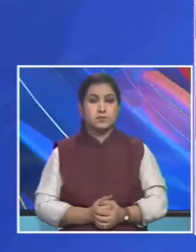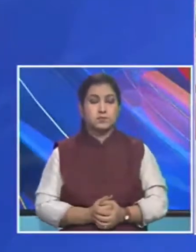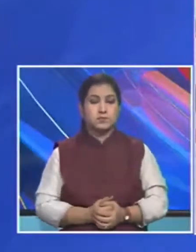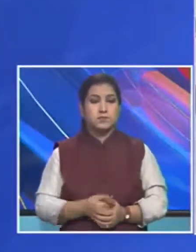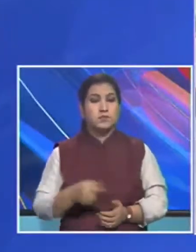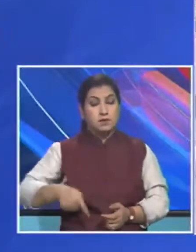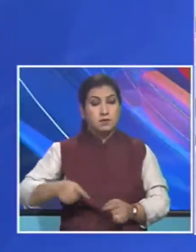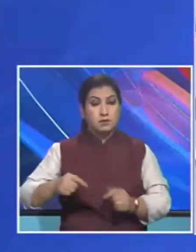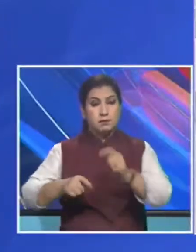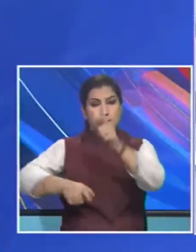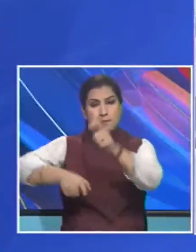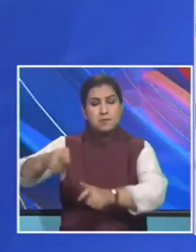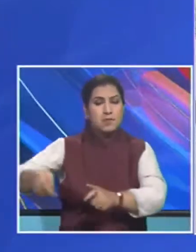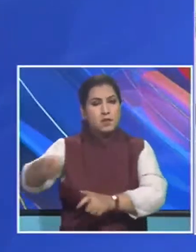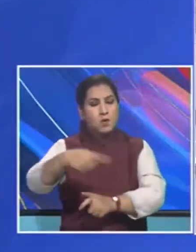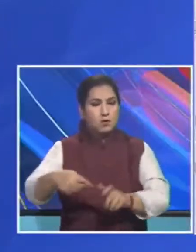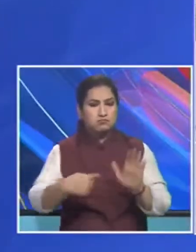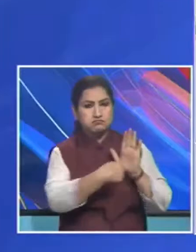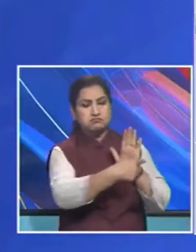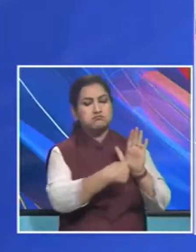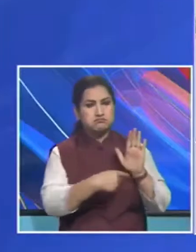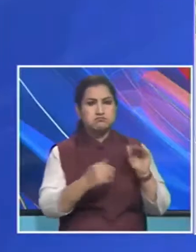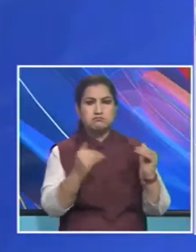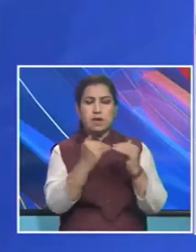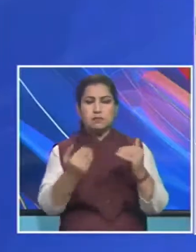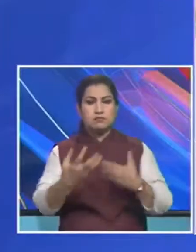the public level.